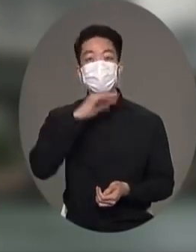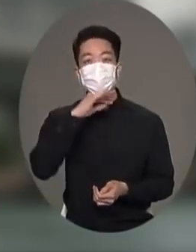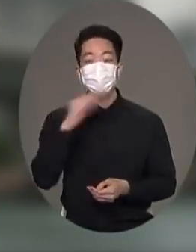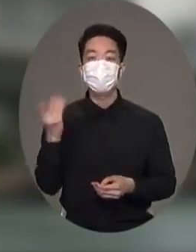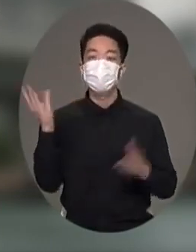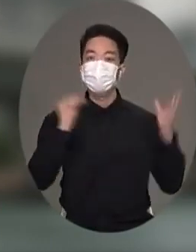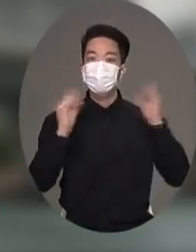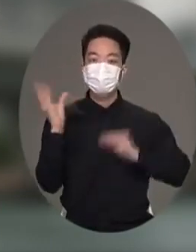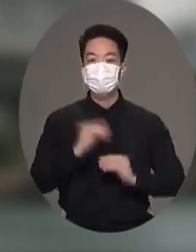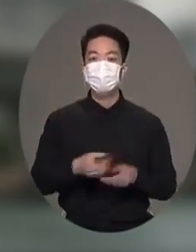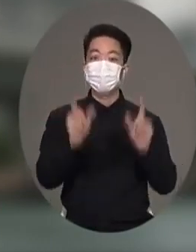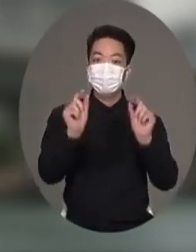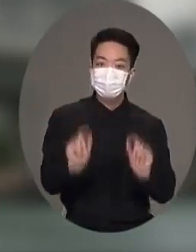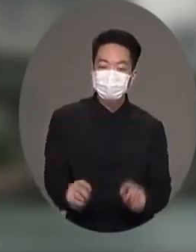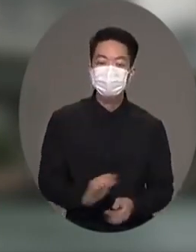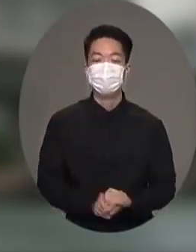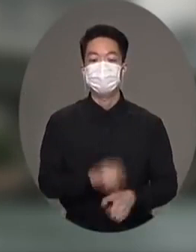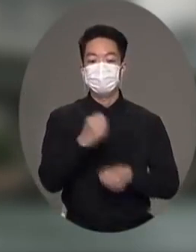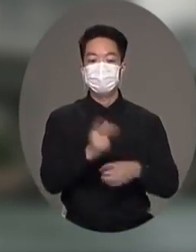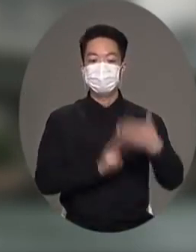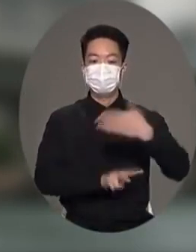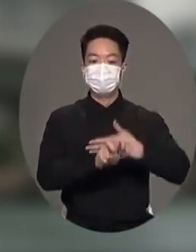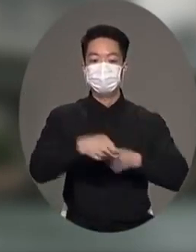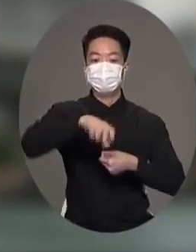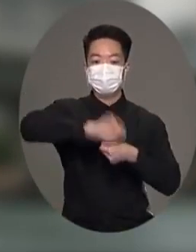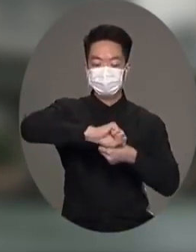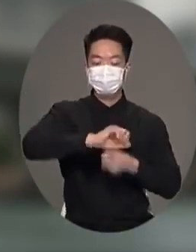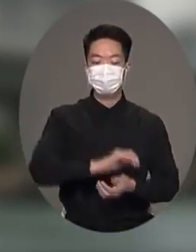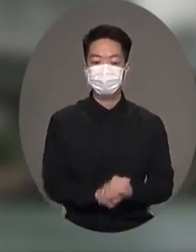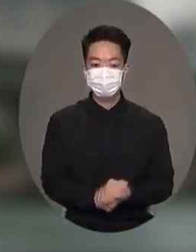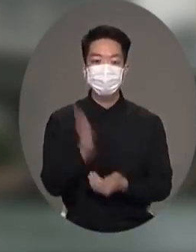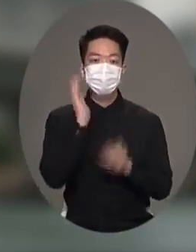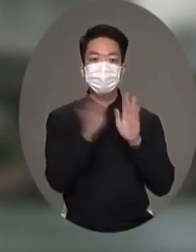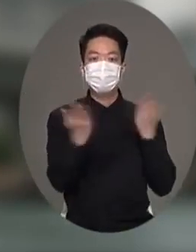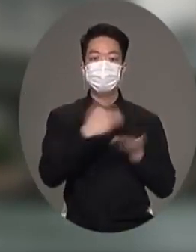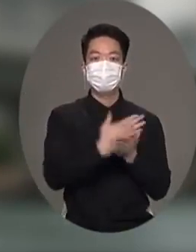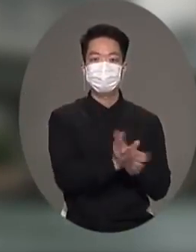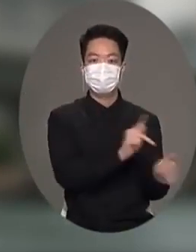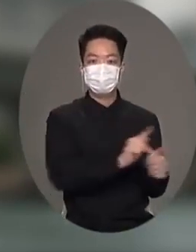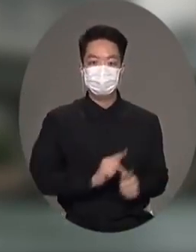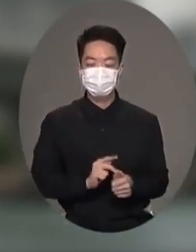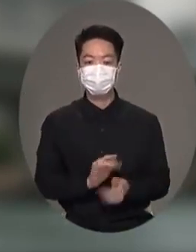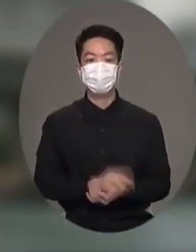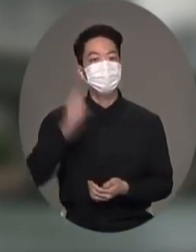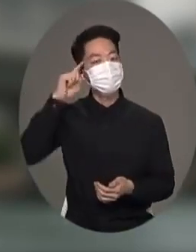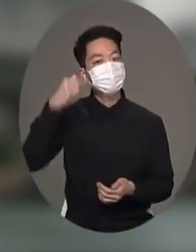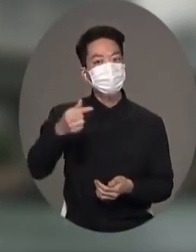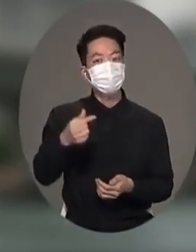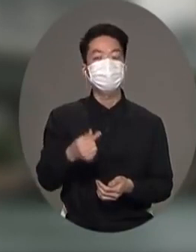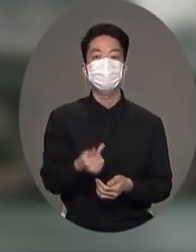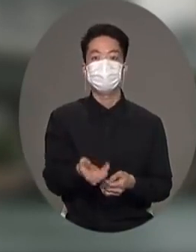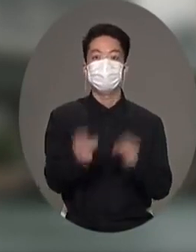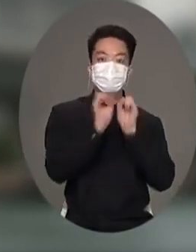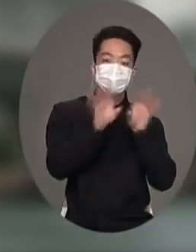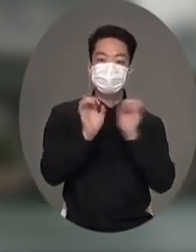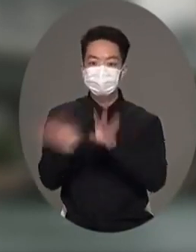息、假新聞，增加工作透明度，善用社交媒體發放正面訊息等，將年輕